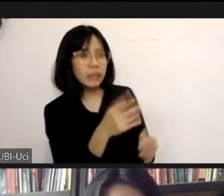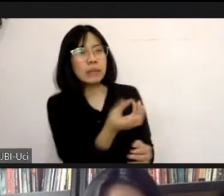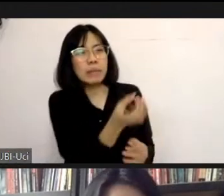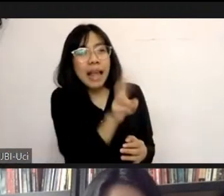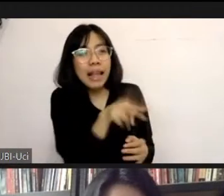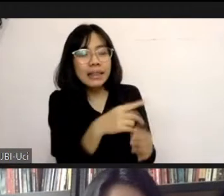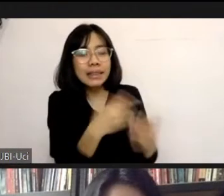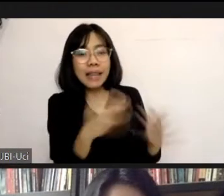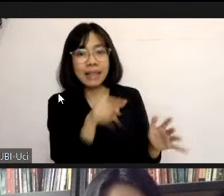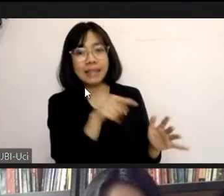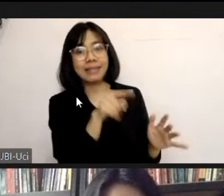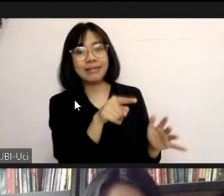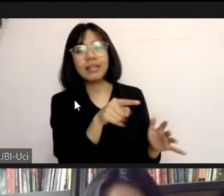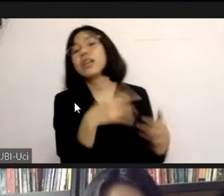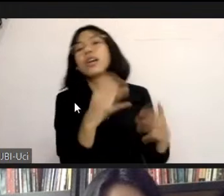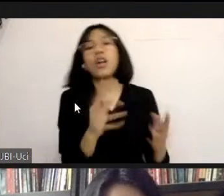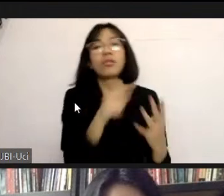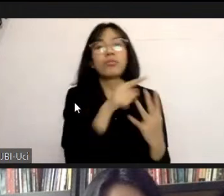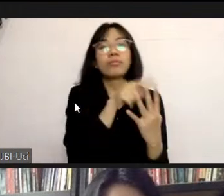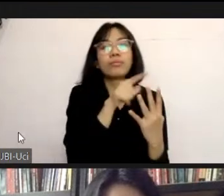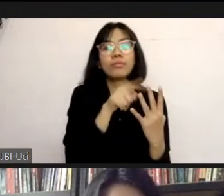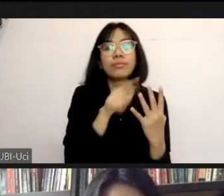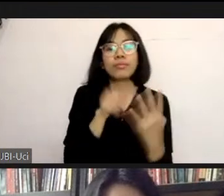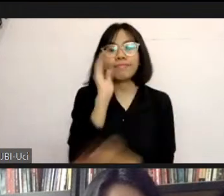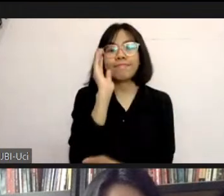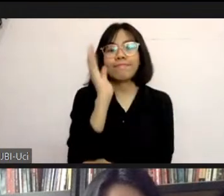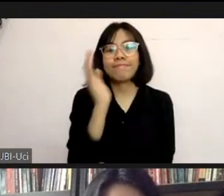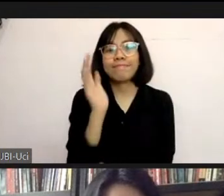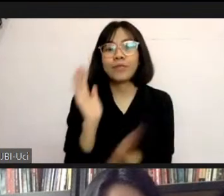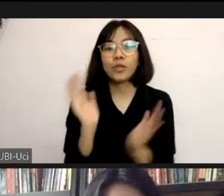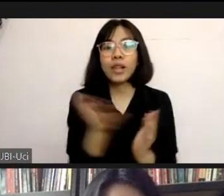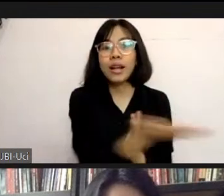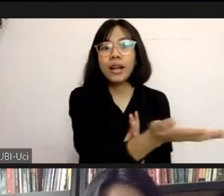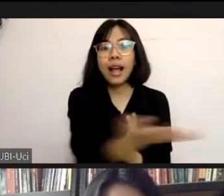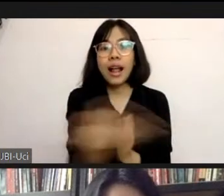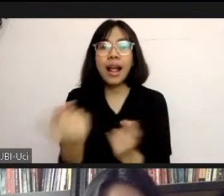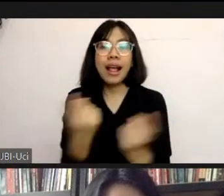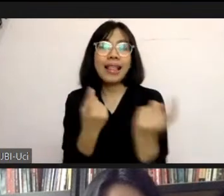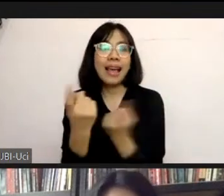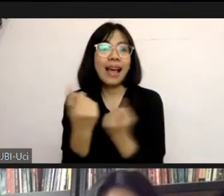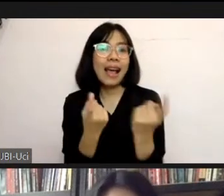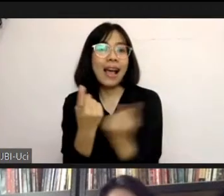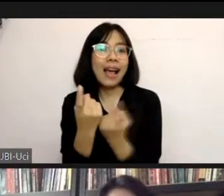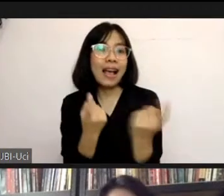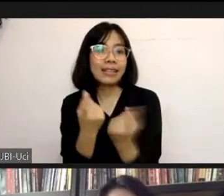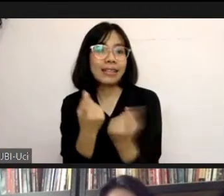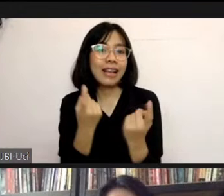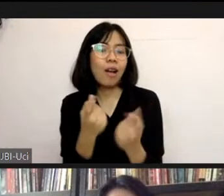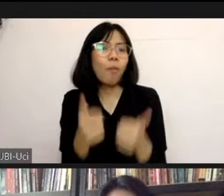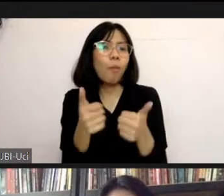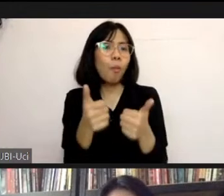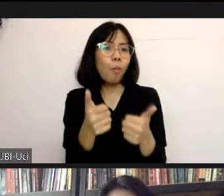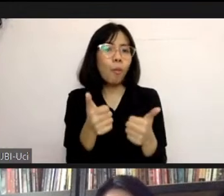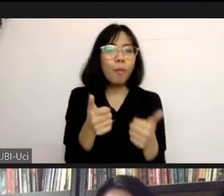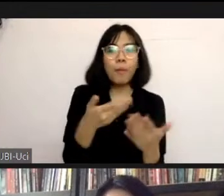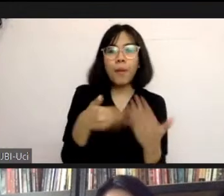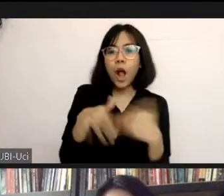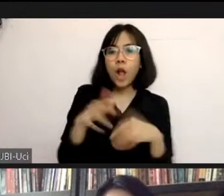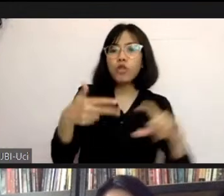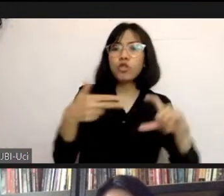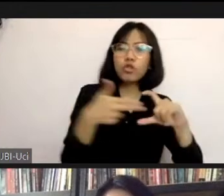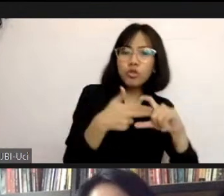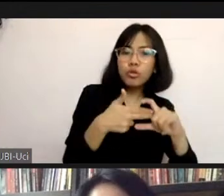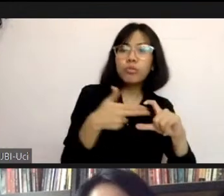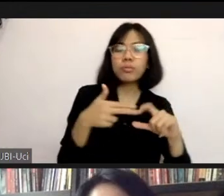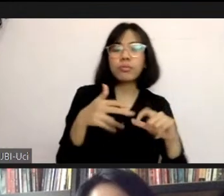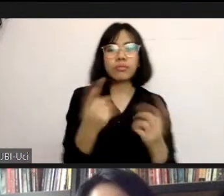selesai menyampaikan paparan, saya akan buka kesempatan bagi para peserta yang hadir di ruang virtual Zoom ini yang